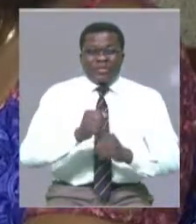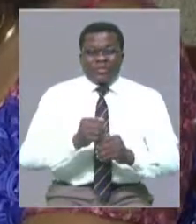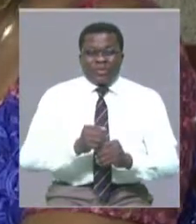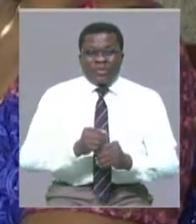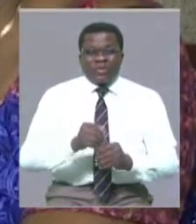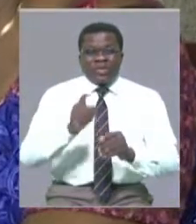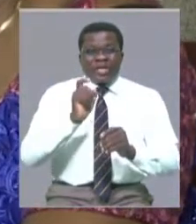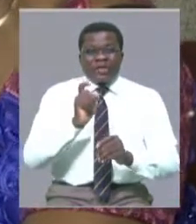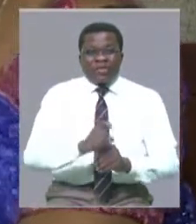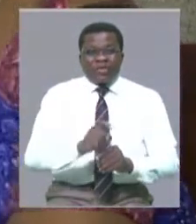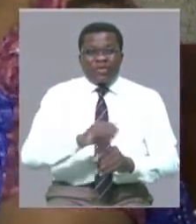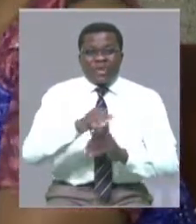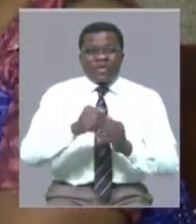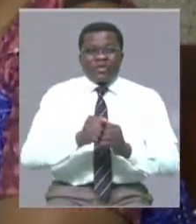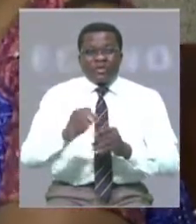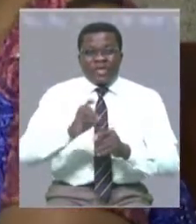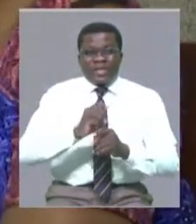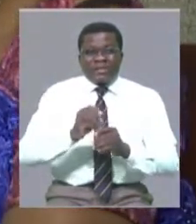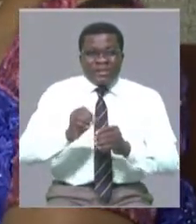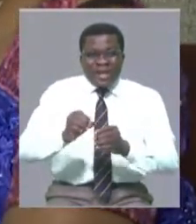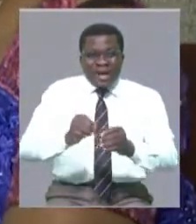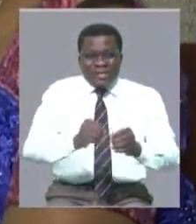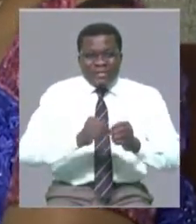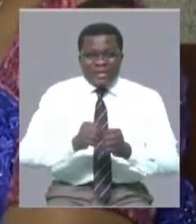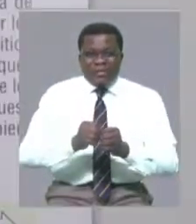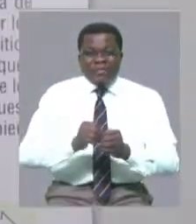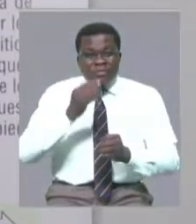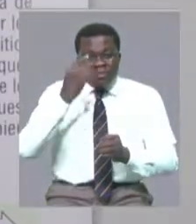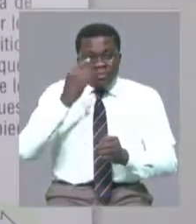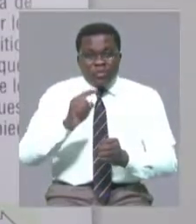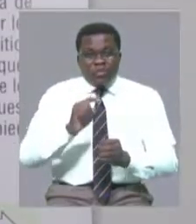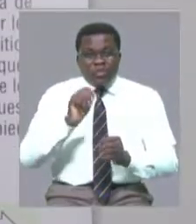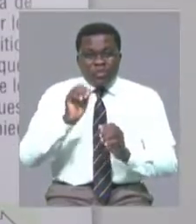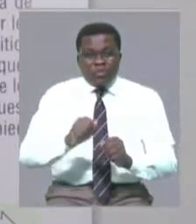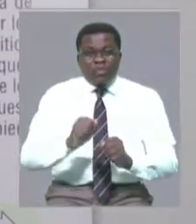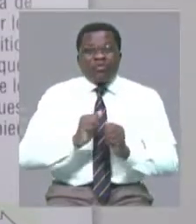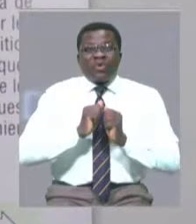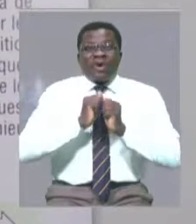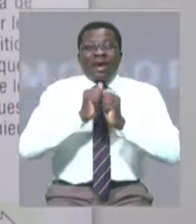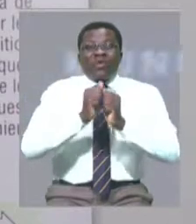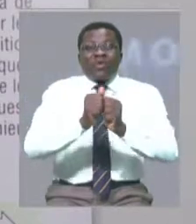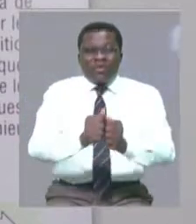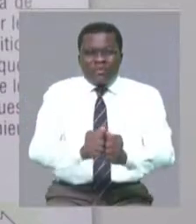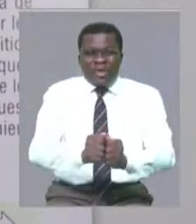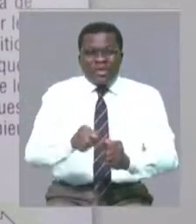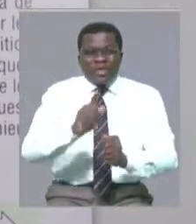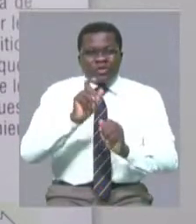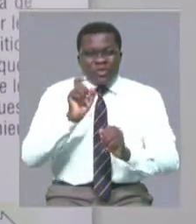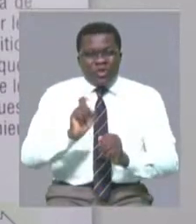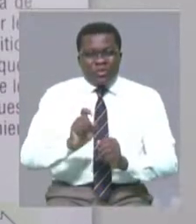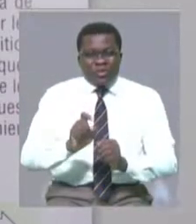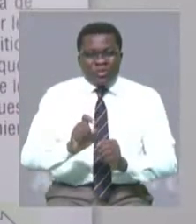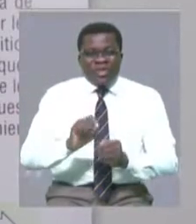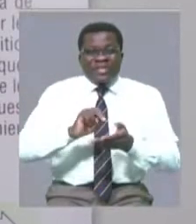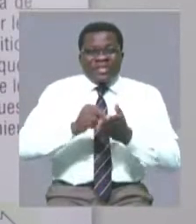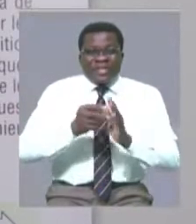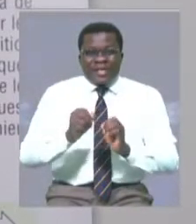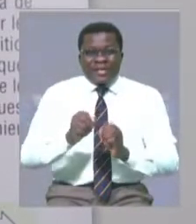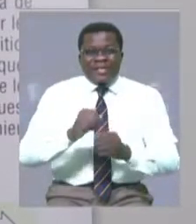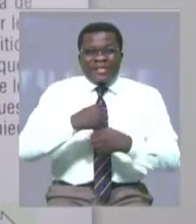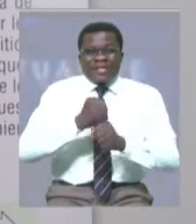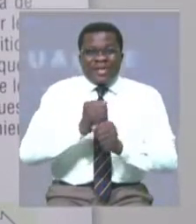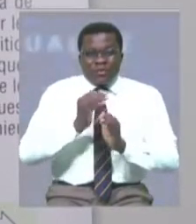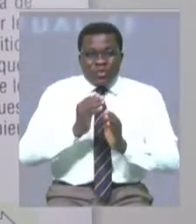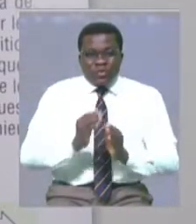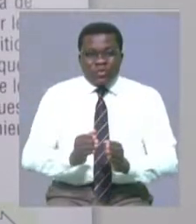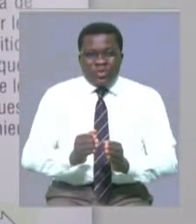agroécologique. Il faut mettre toutes les disciplines ensemble pour pouvoir accompagner ceux qui en ont besoin, c'est-à-dire les